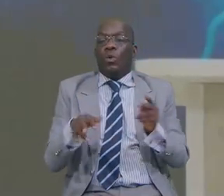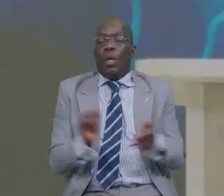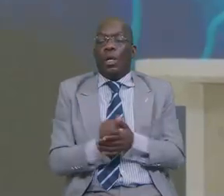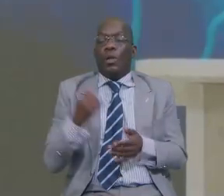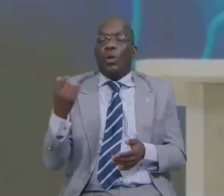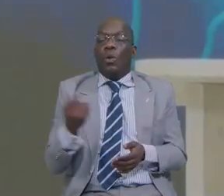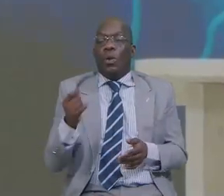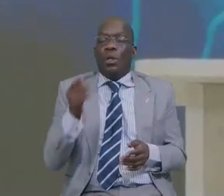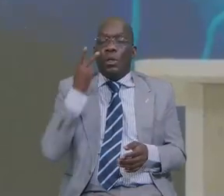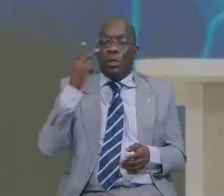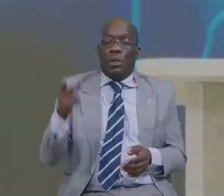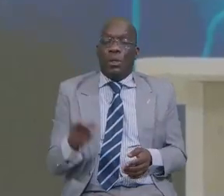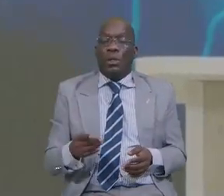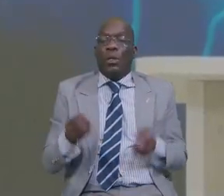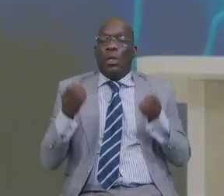voient